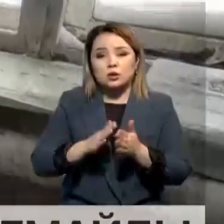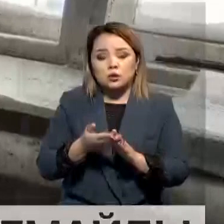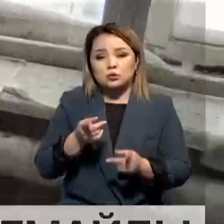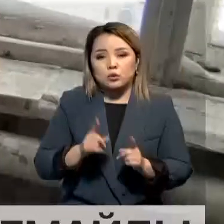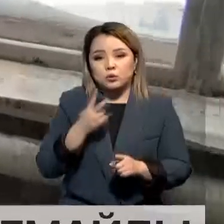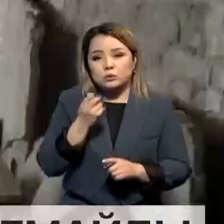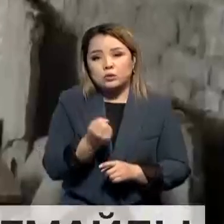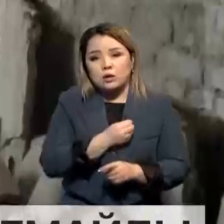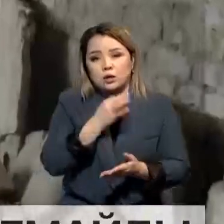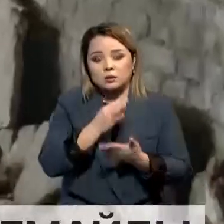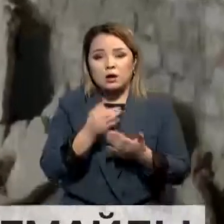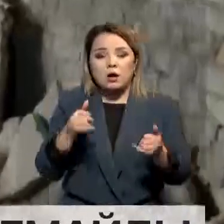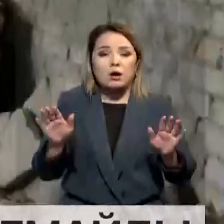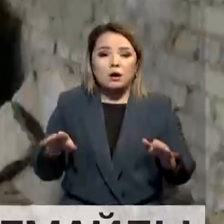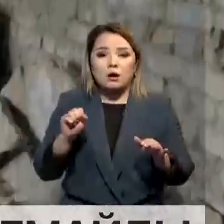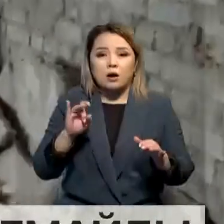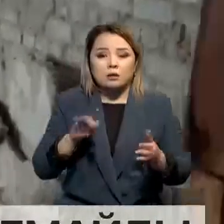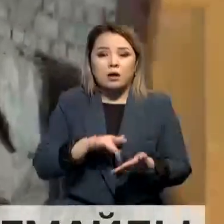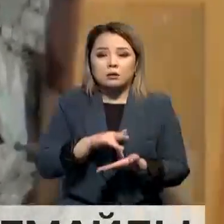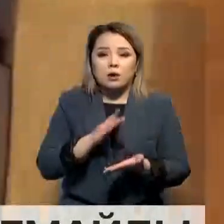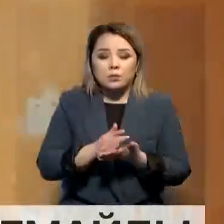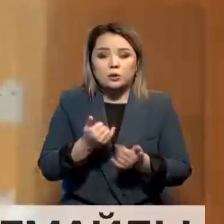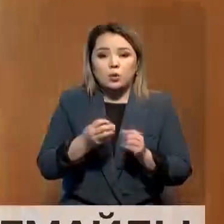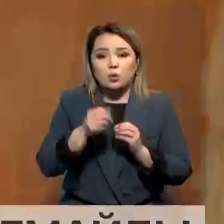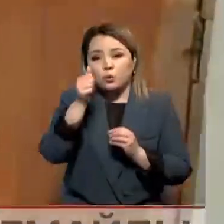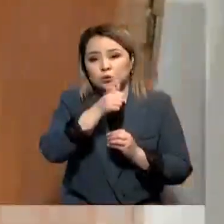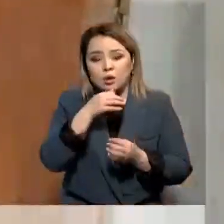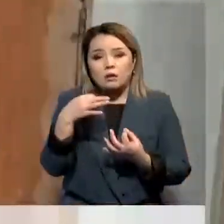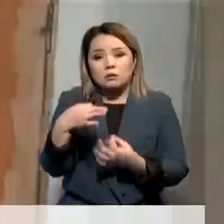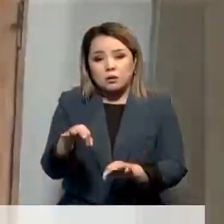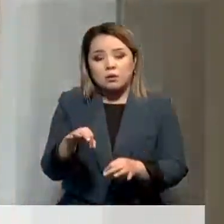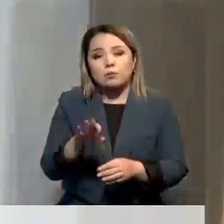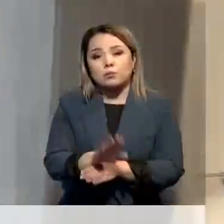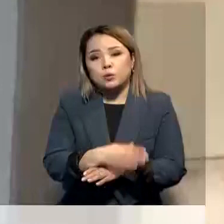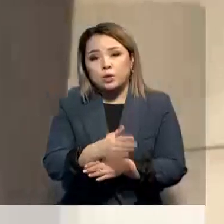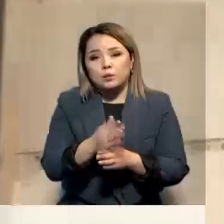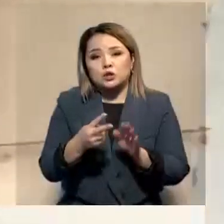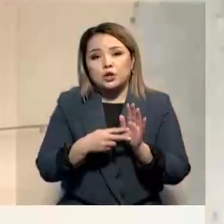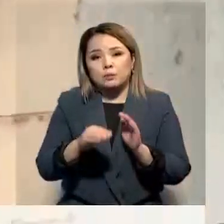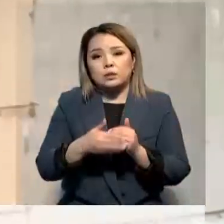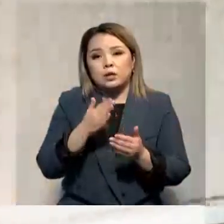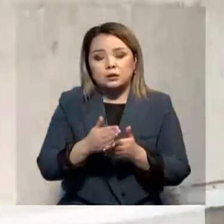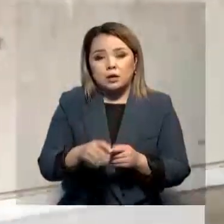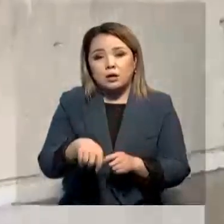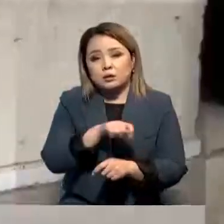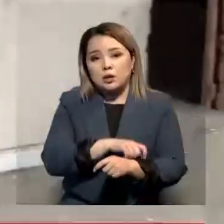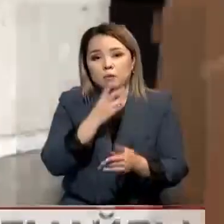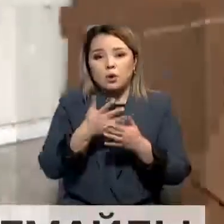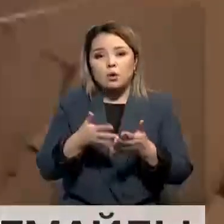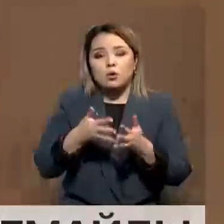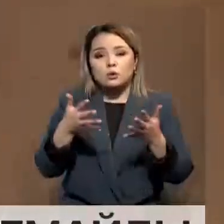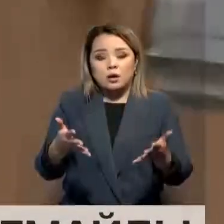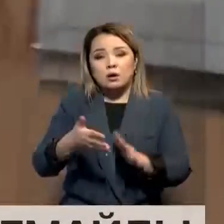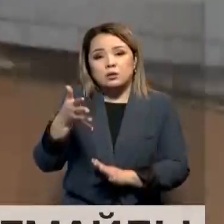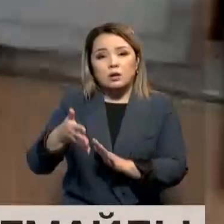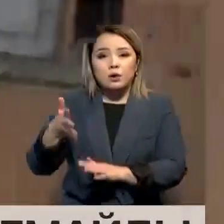шынымен аяңшты. Аркалык қаласының мәдениет үйі 10 жылдан астам қаңырап, бос тұр, 7 мыңнан астам шаршы метрді алып жатқан үлкен ғимарат